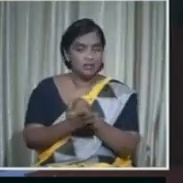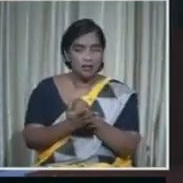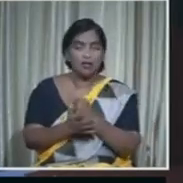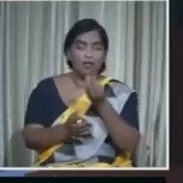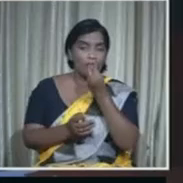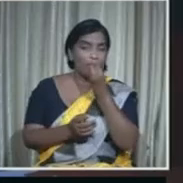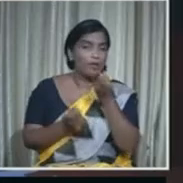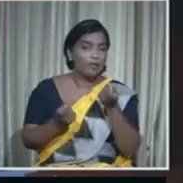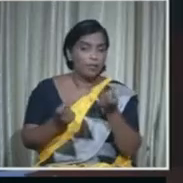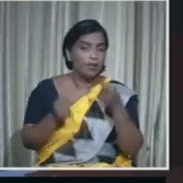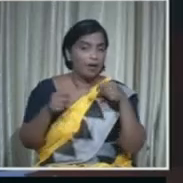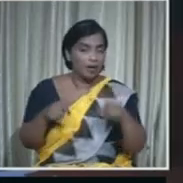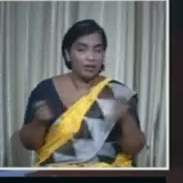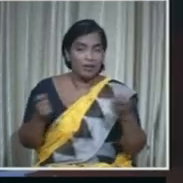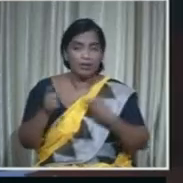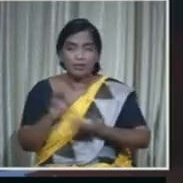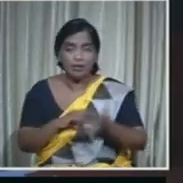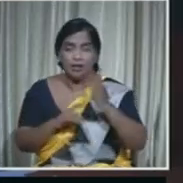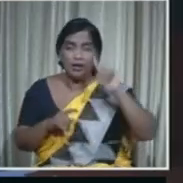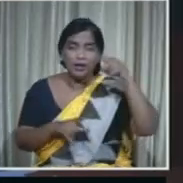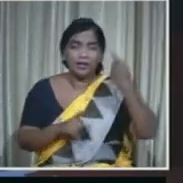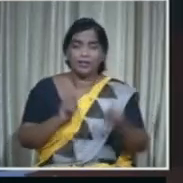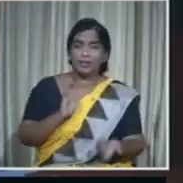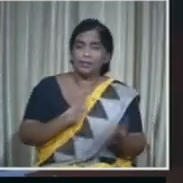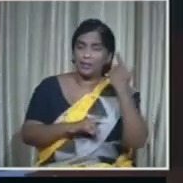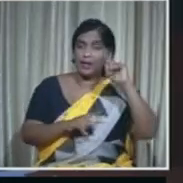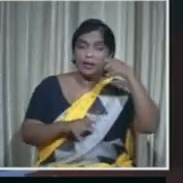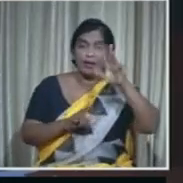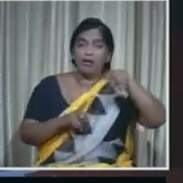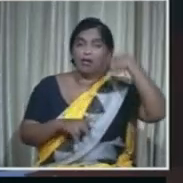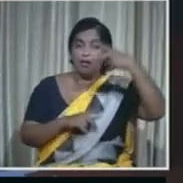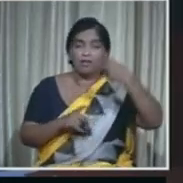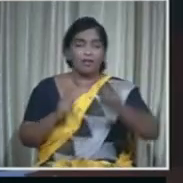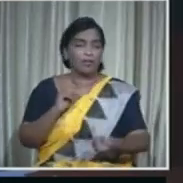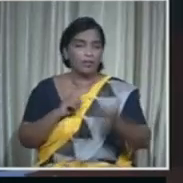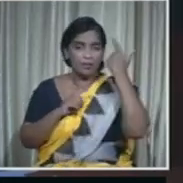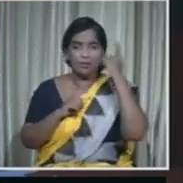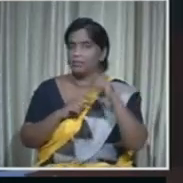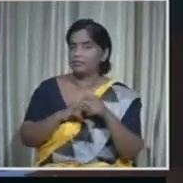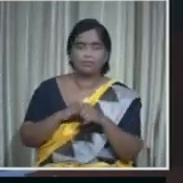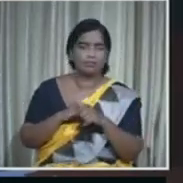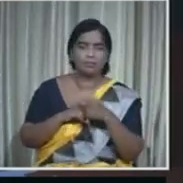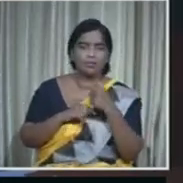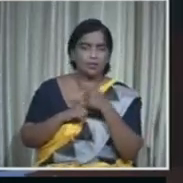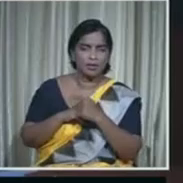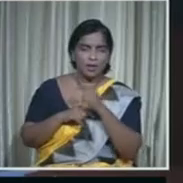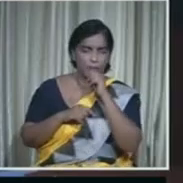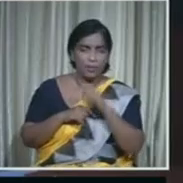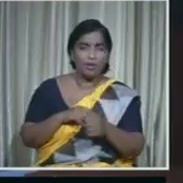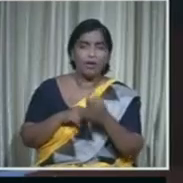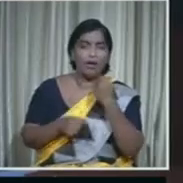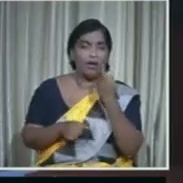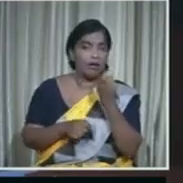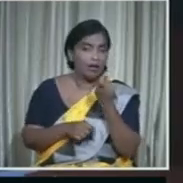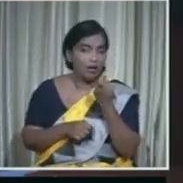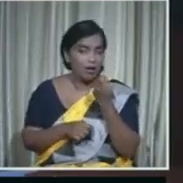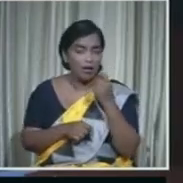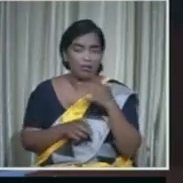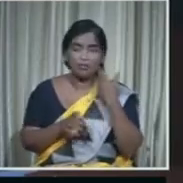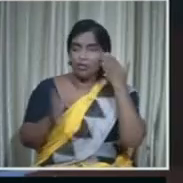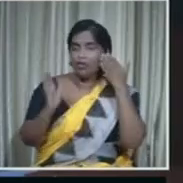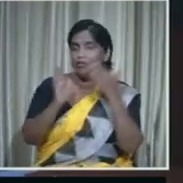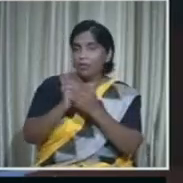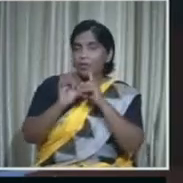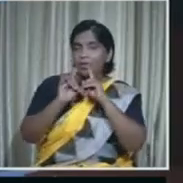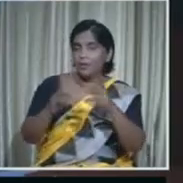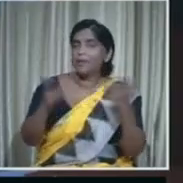බහණ්ඩමිල අද කඩේට ගිහිල්ලා ගන්නකොට වඩා හෙට වැඩි හෙට ගන්නකොට වඩා අනිද්ද වැඩි කිසි කෙනෙකුට මේ ආර්ථිකයේ පුරෝකතනයක් කරන්න බැරි